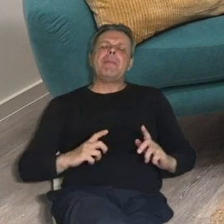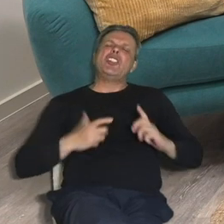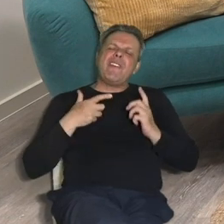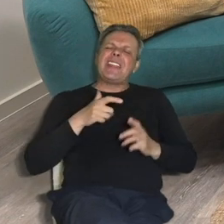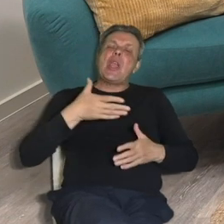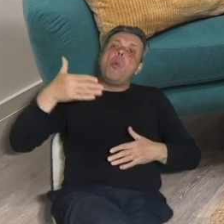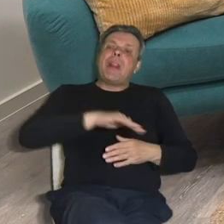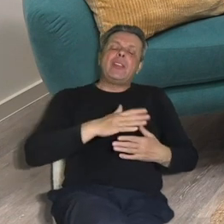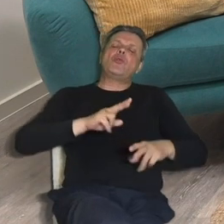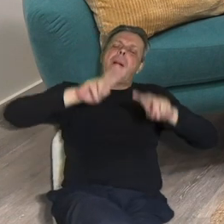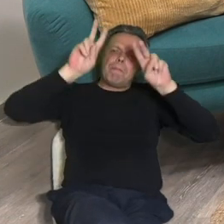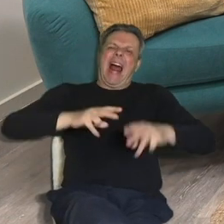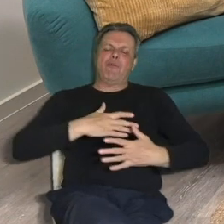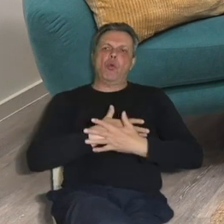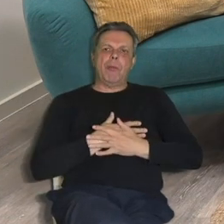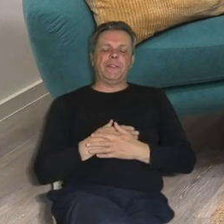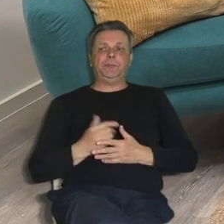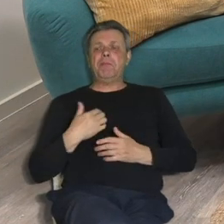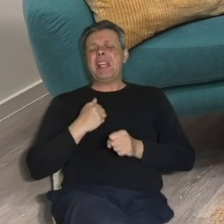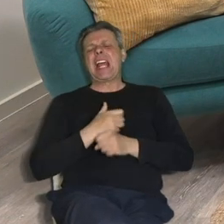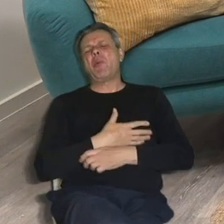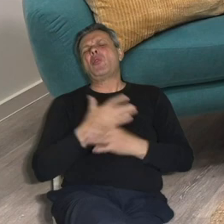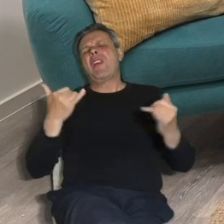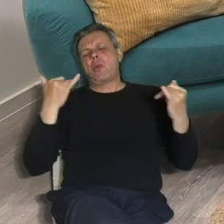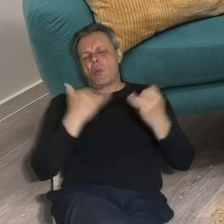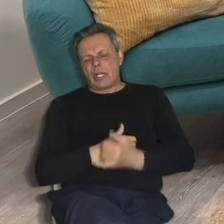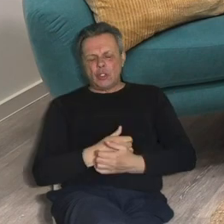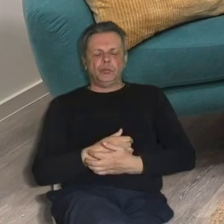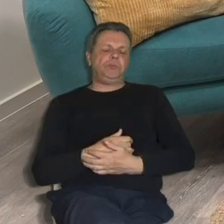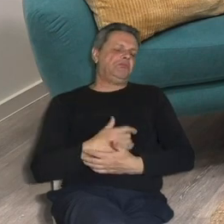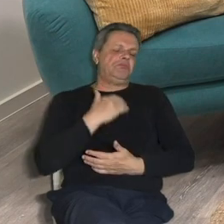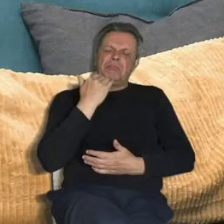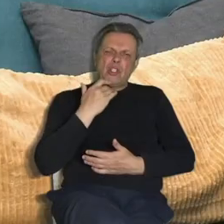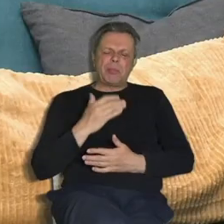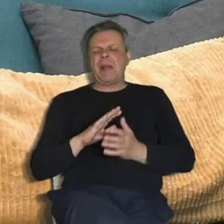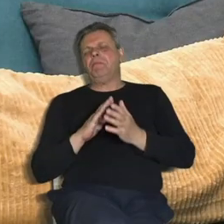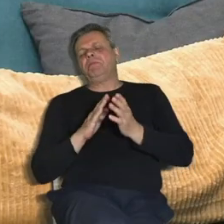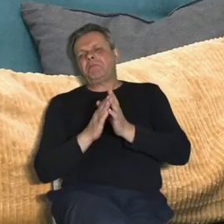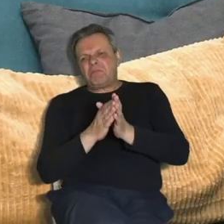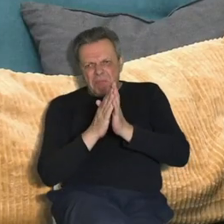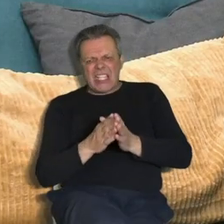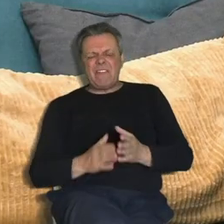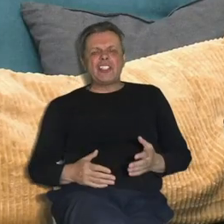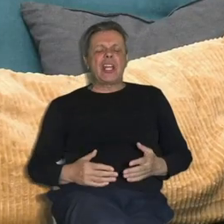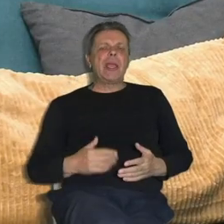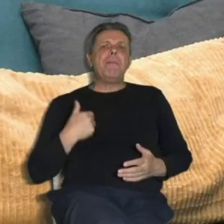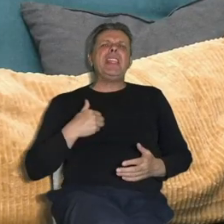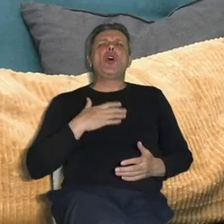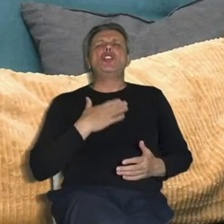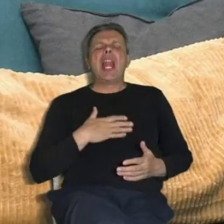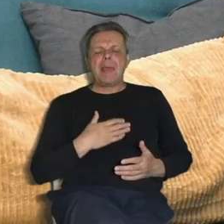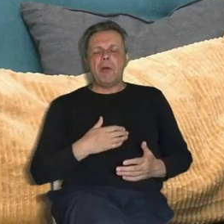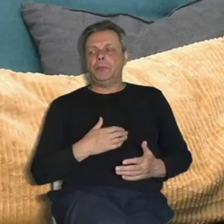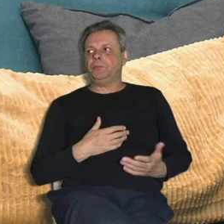pravu. Tako da, a mi radimo jednu veliku grešku i pokušavamo, ili bilo svećenik, bilo ulazak u brak, hoćemo zajednicu ljubavi ili hoćemo ljubav u